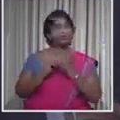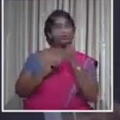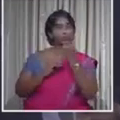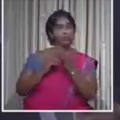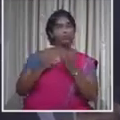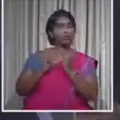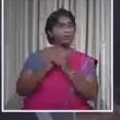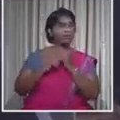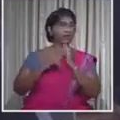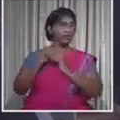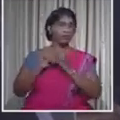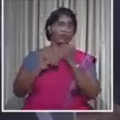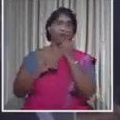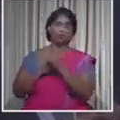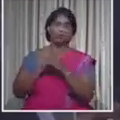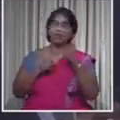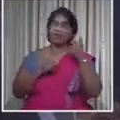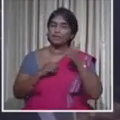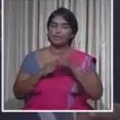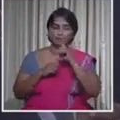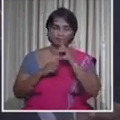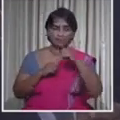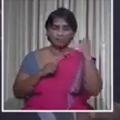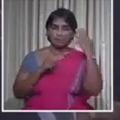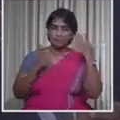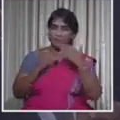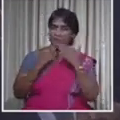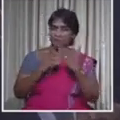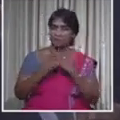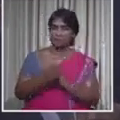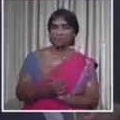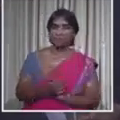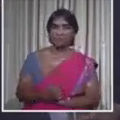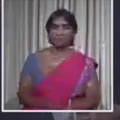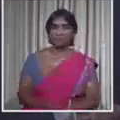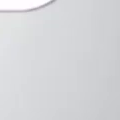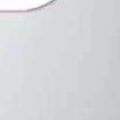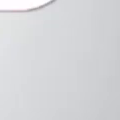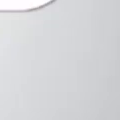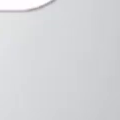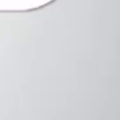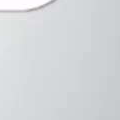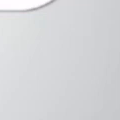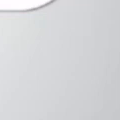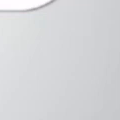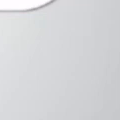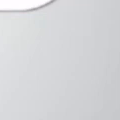අවශ්‍ය වැඩපිළිවෙළක් නිර්මාණය කිරීම තමයි වැදගත් කියන එක මතක් කරමින් මම නවතිනවා. බොහොම ස්තුතියි ඔබතුමාට කාලය ලබා දීම සම්බන්ධව.